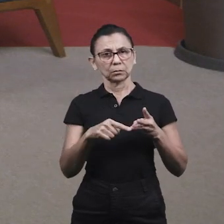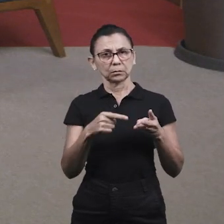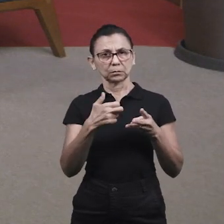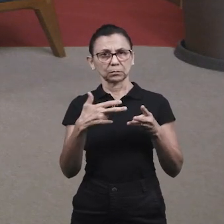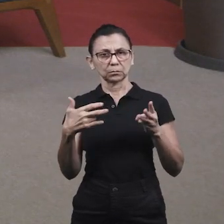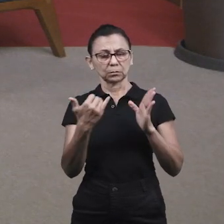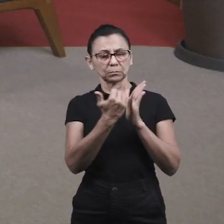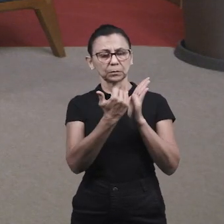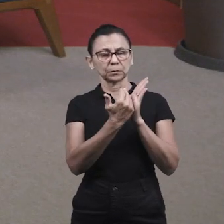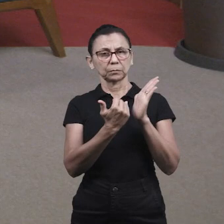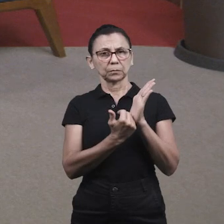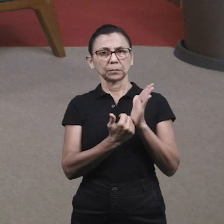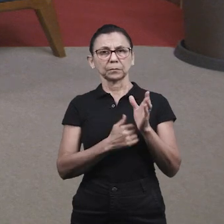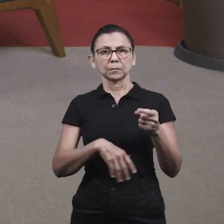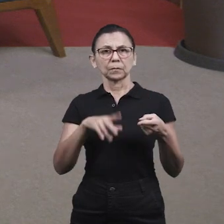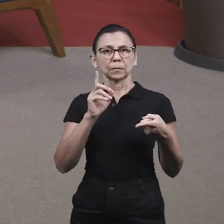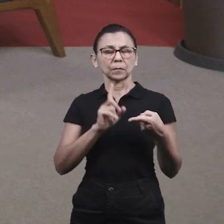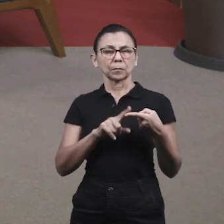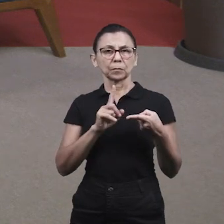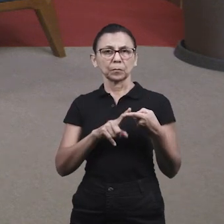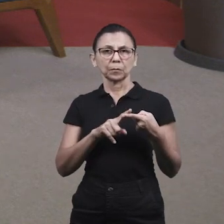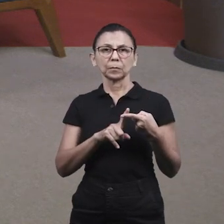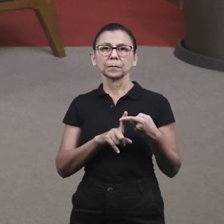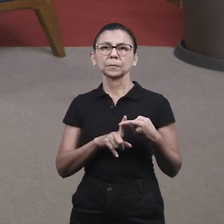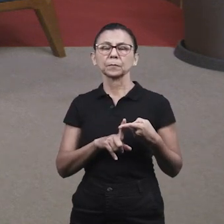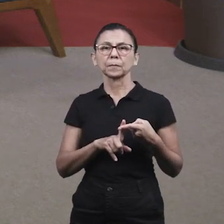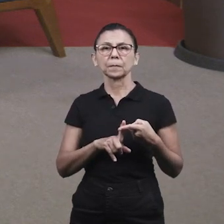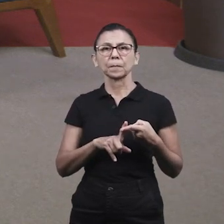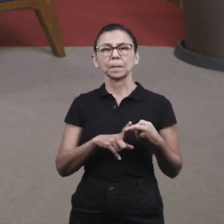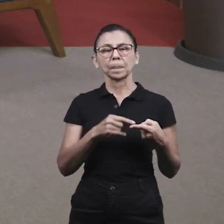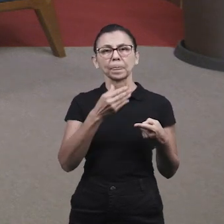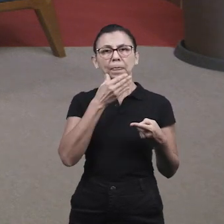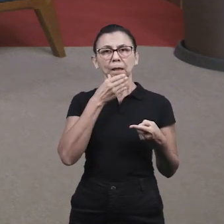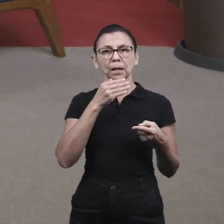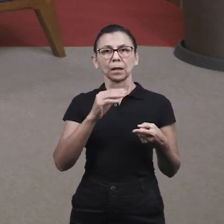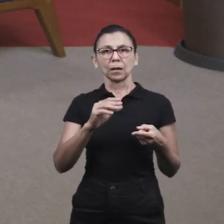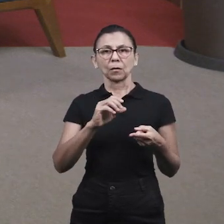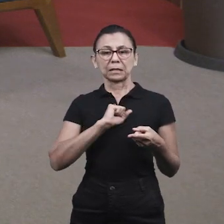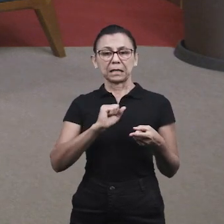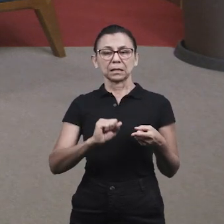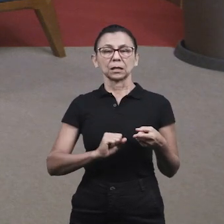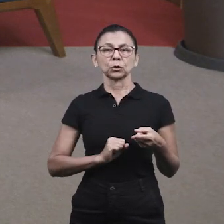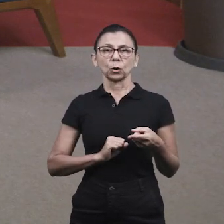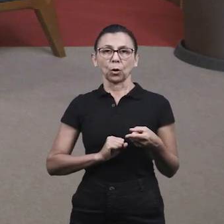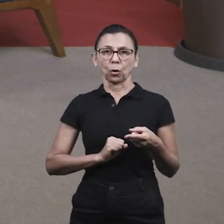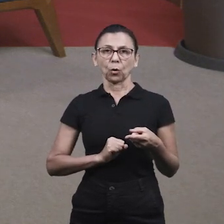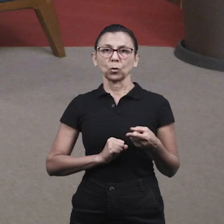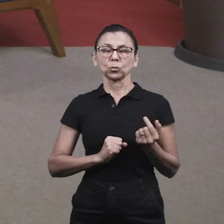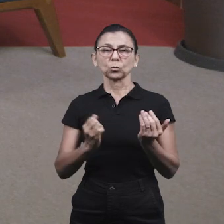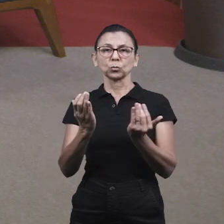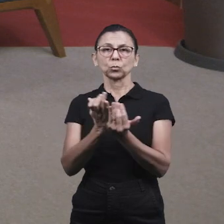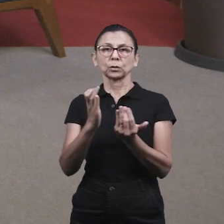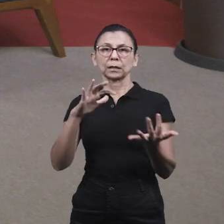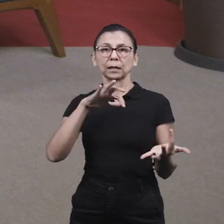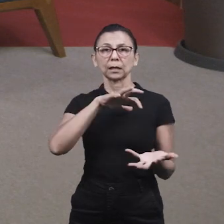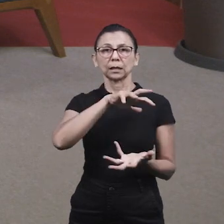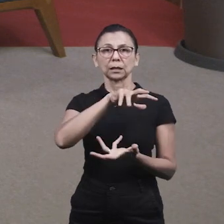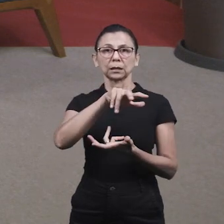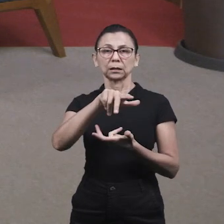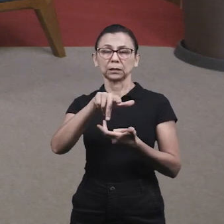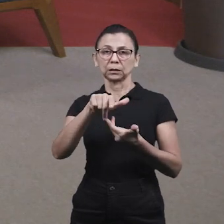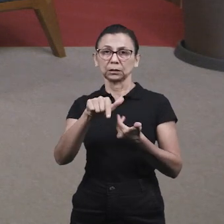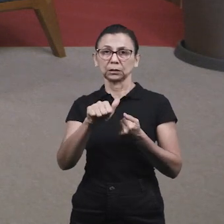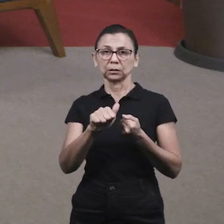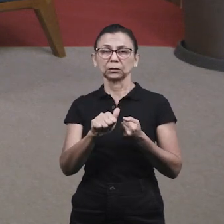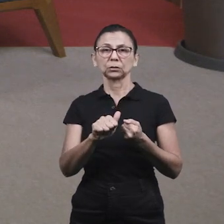réforme religieuse. J'aimerais que vous puissiez commenter rapidement afin que les personnes qui nous regardent puissent savoir les trois principes que nous avons déjà